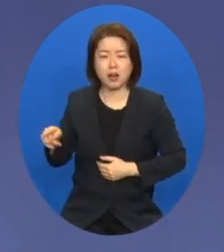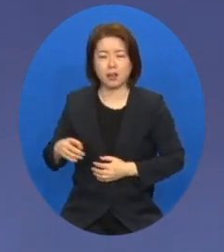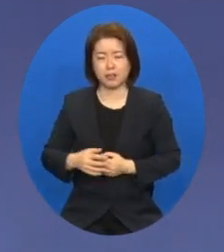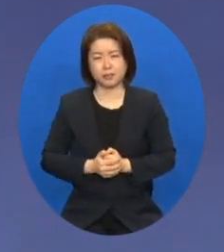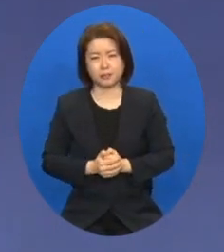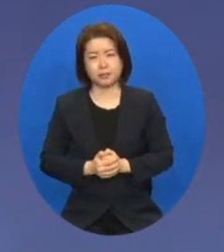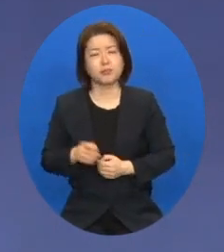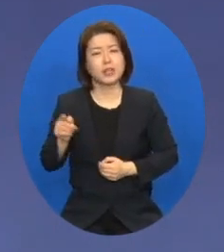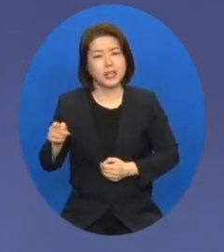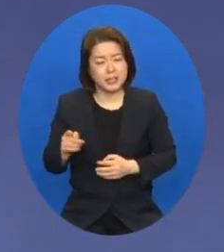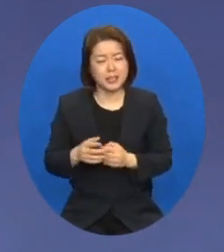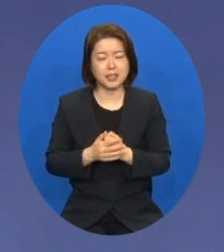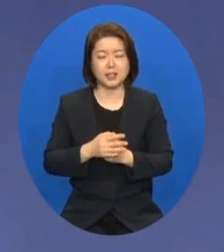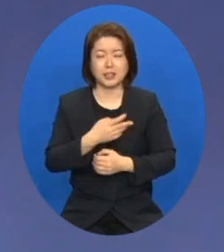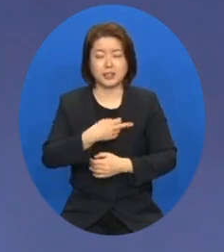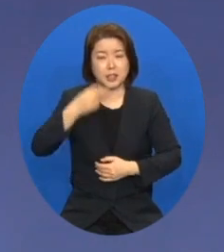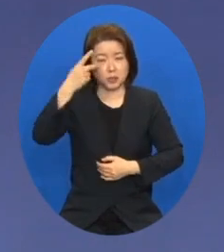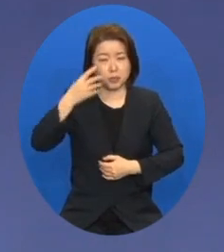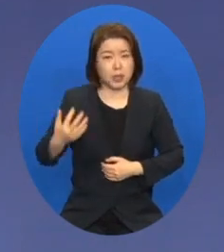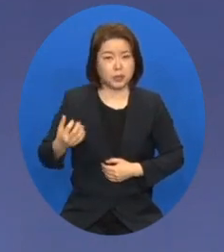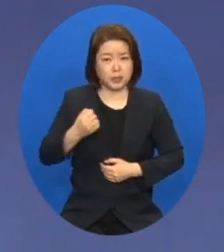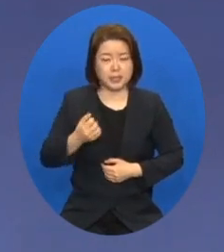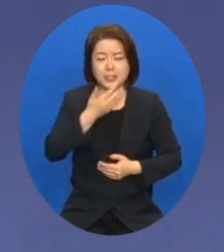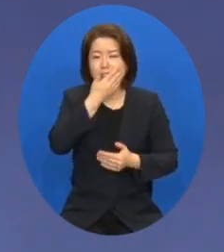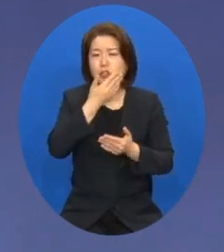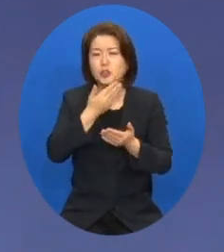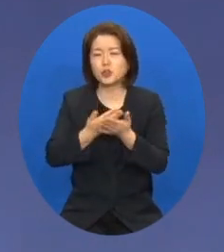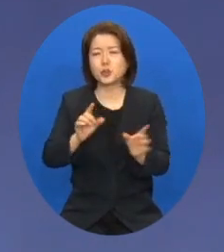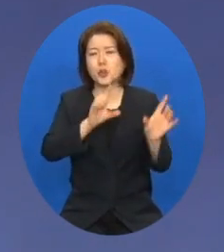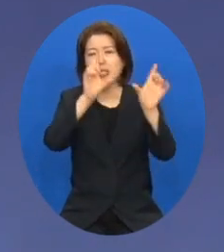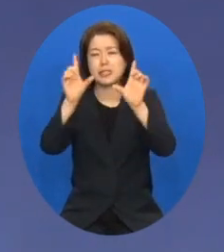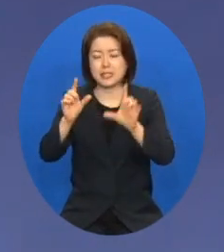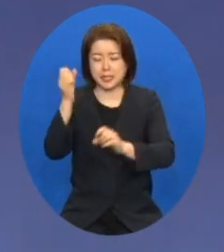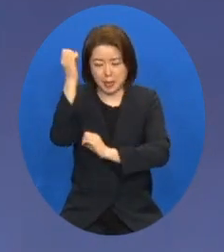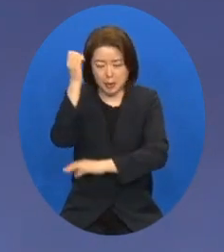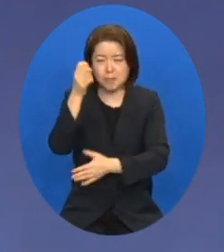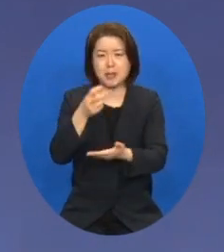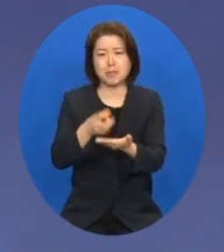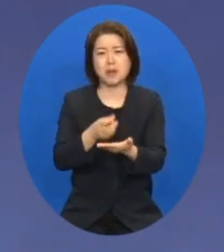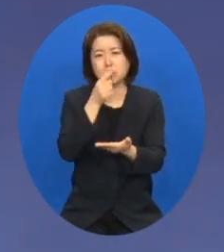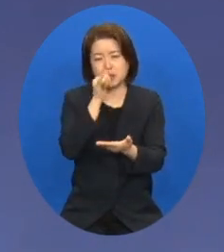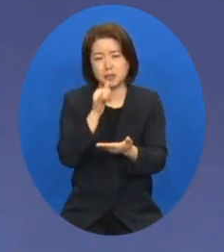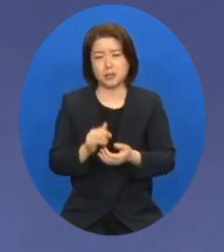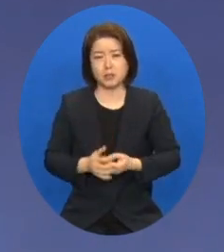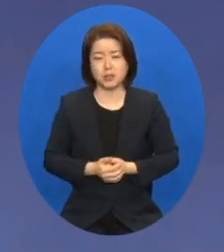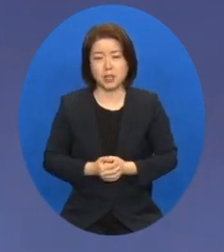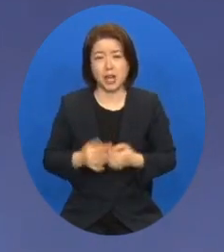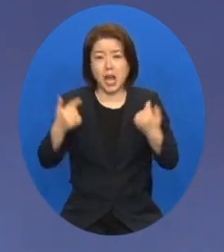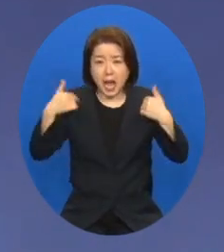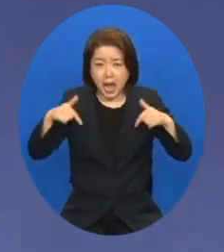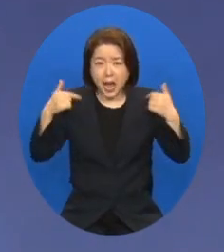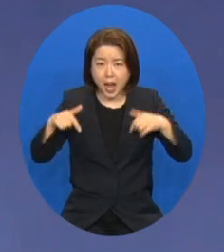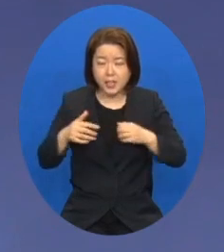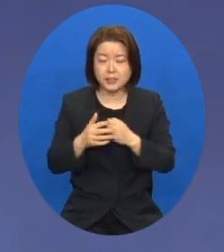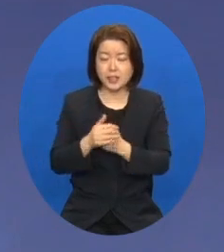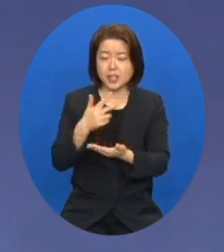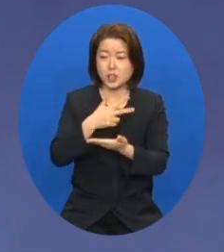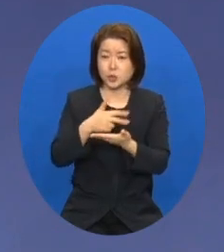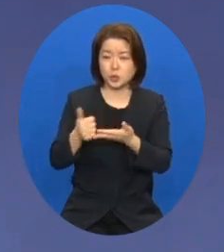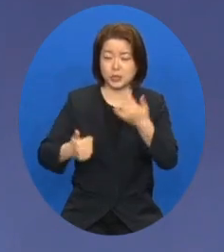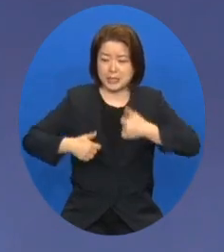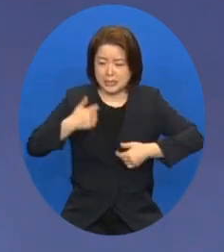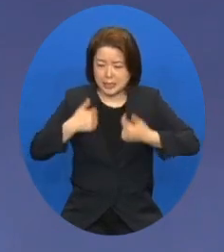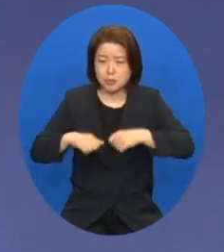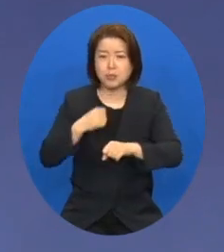이것이 사도 바울이 가지고 있는 중요한 삶의 원칙이 얻습니다 언제나 주님을